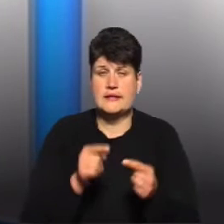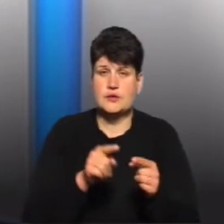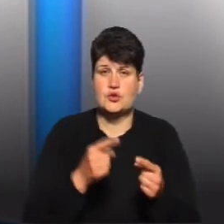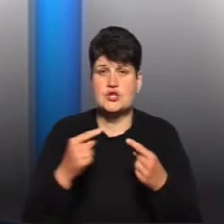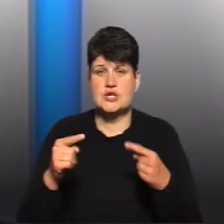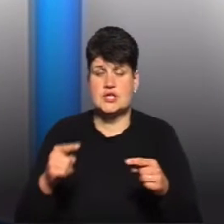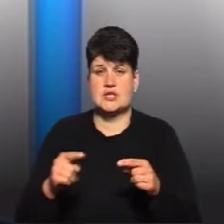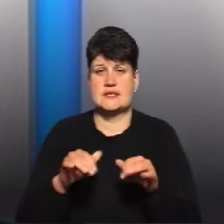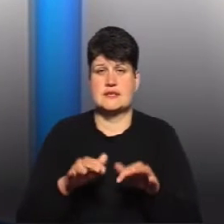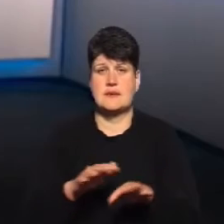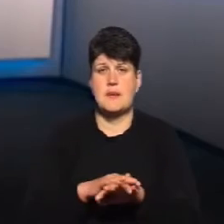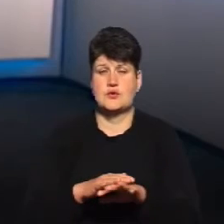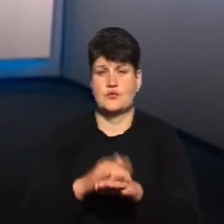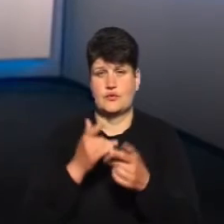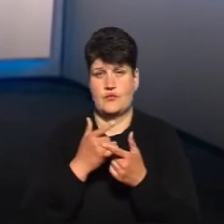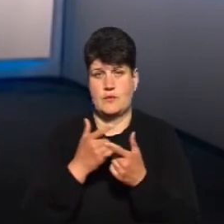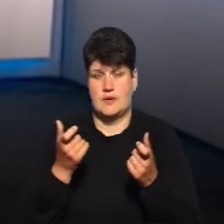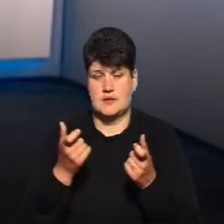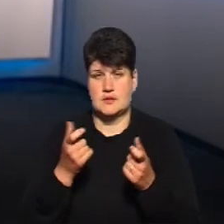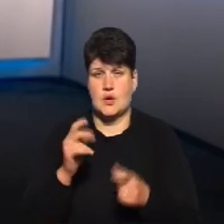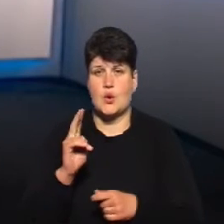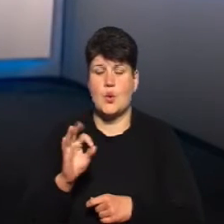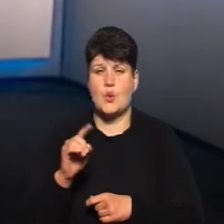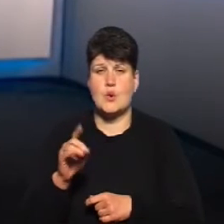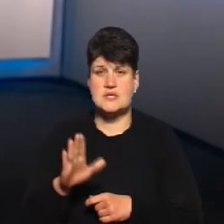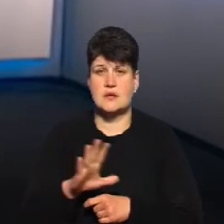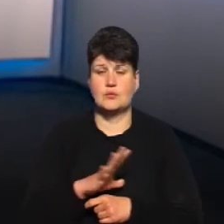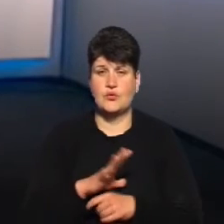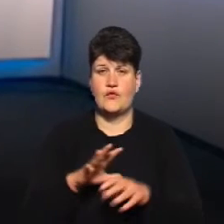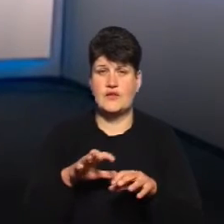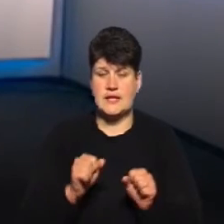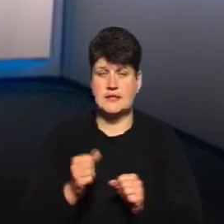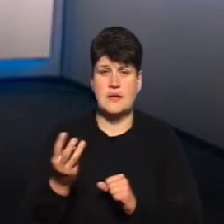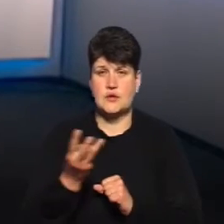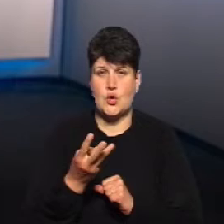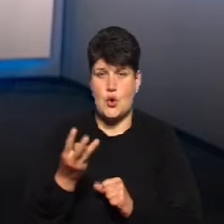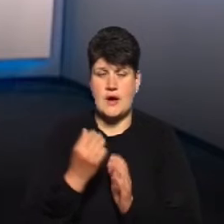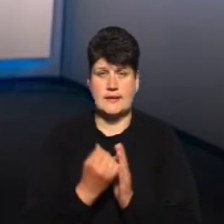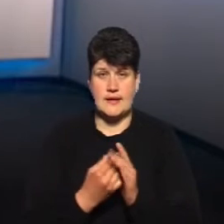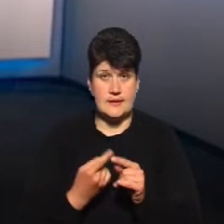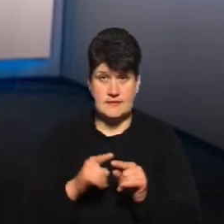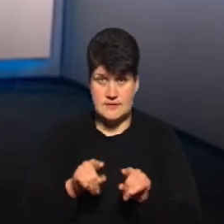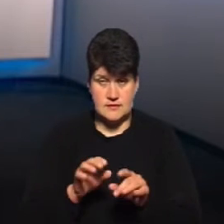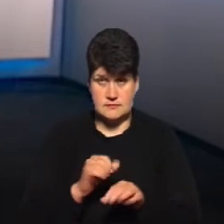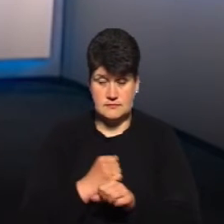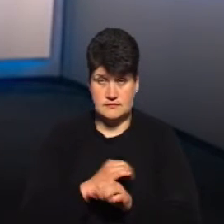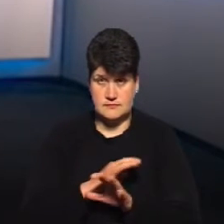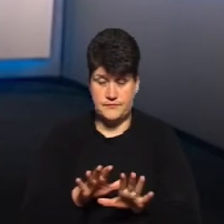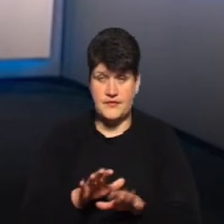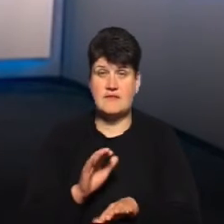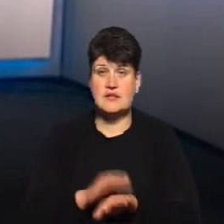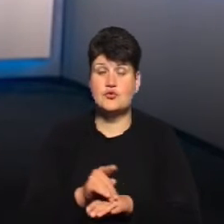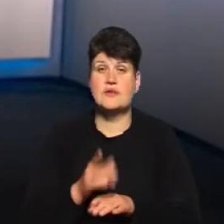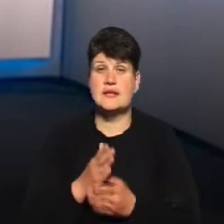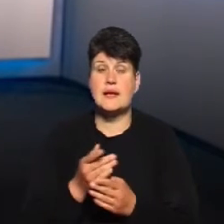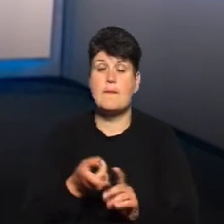інформації. Козак був власником 3 медведчуківських каналів, так? То така штука вже не буде проходити. Ну, тобто він фактично є пов'язаною особою,